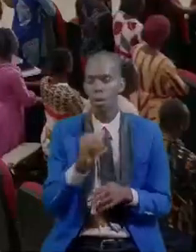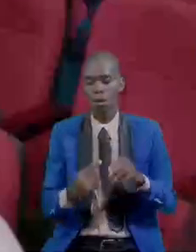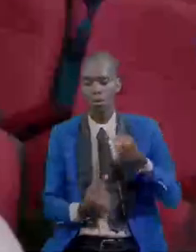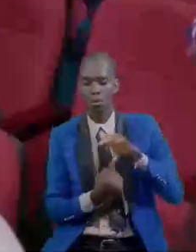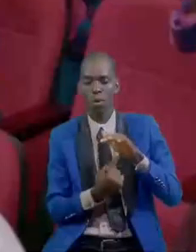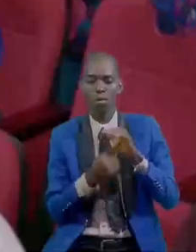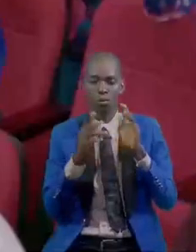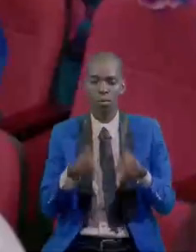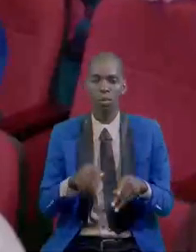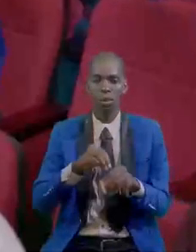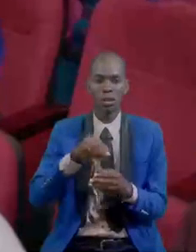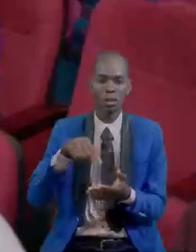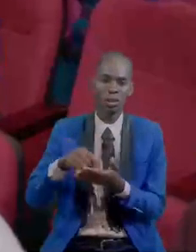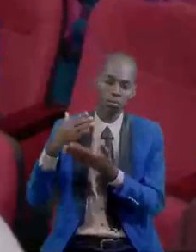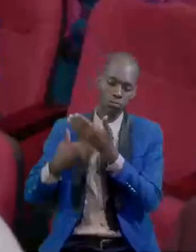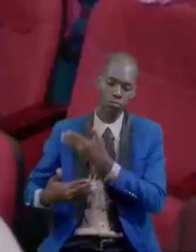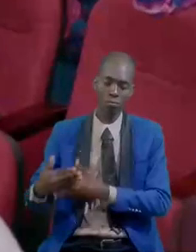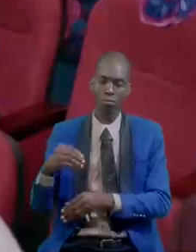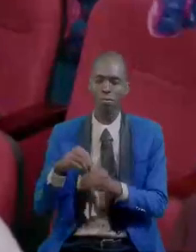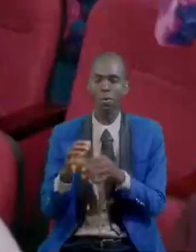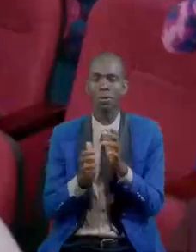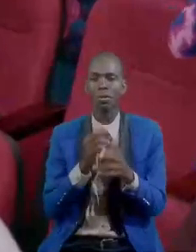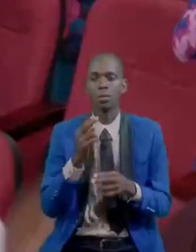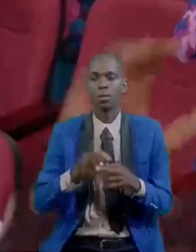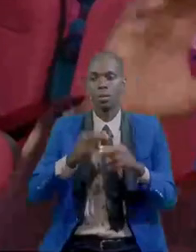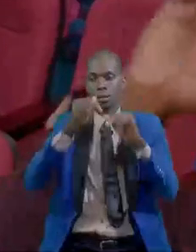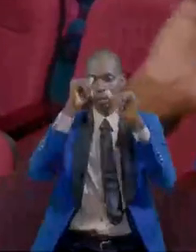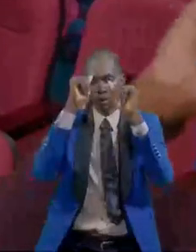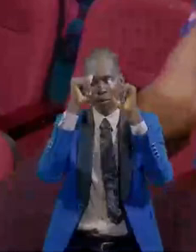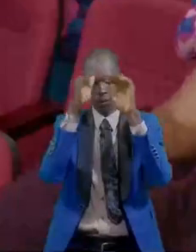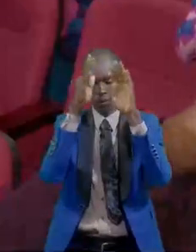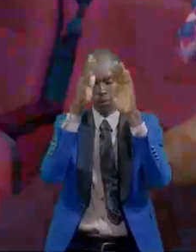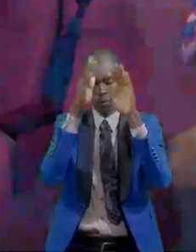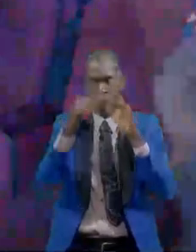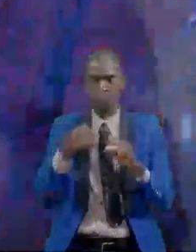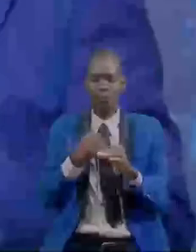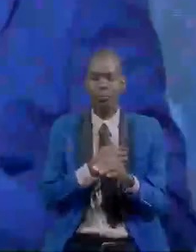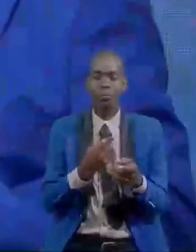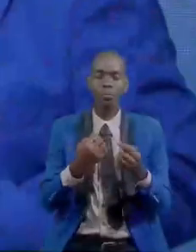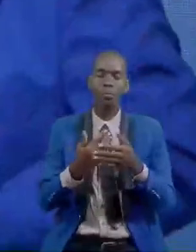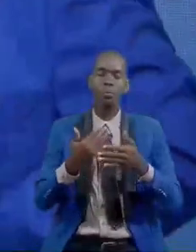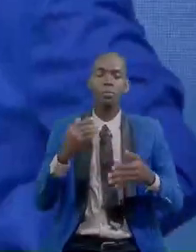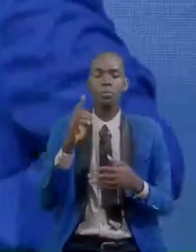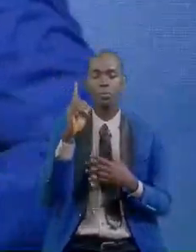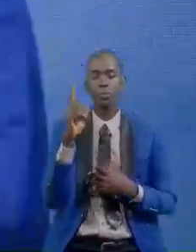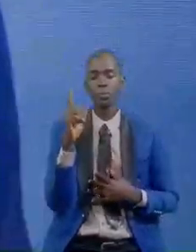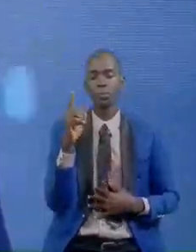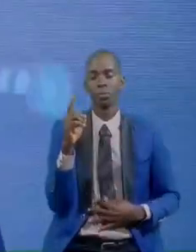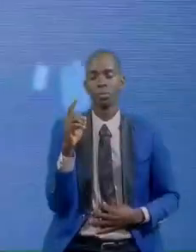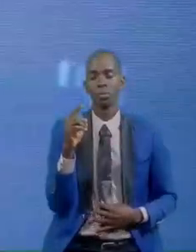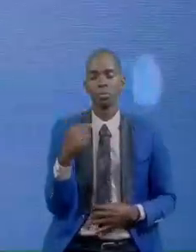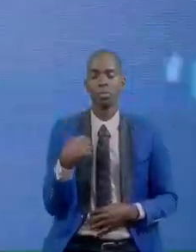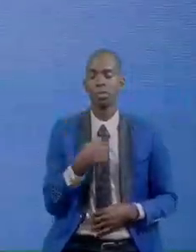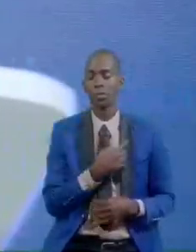Tu seras un champion dans cette génération au nom de Jésus. Père, nous venons devant toi.